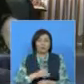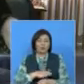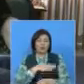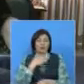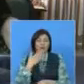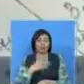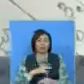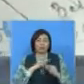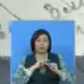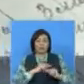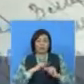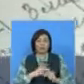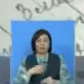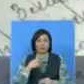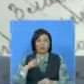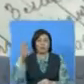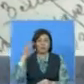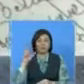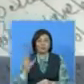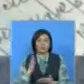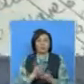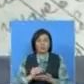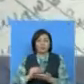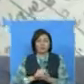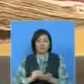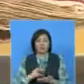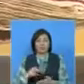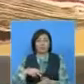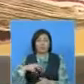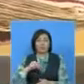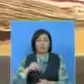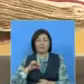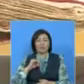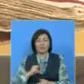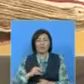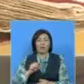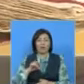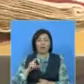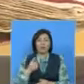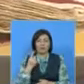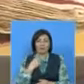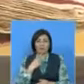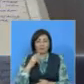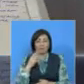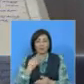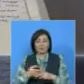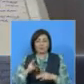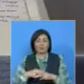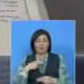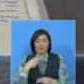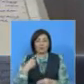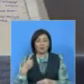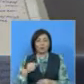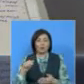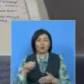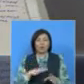трудоемкий процесс, утверждают ученые. Есть даже записи как на латинском, так и на арабском языках. Порой только чтобы рассмотреть одно